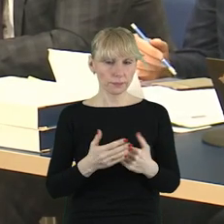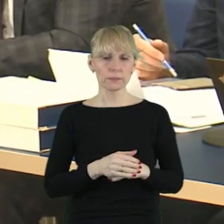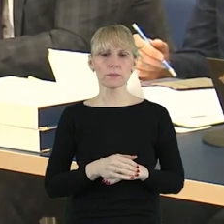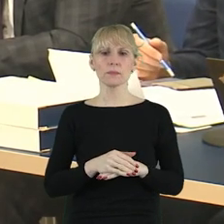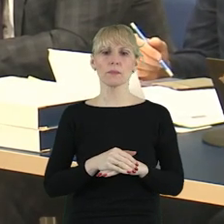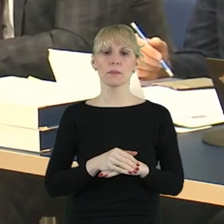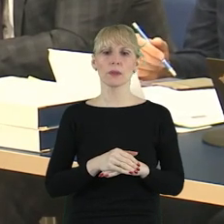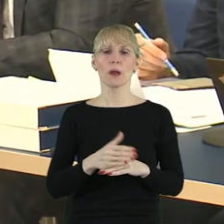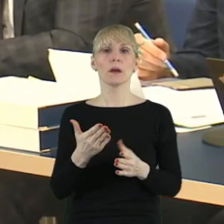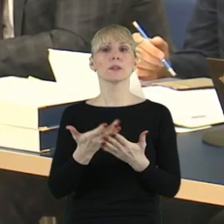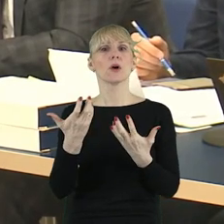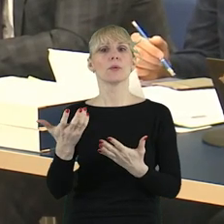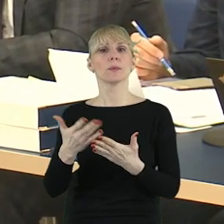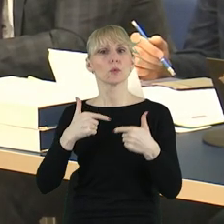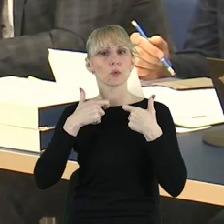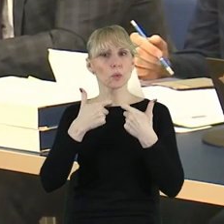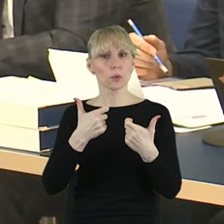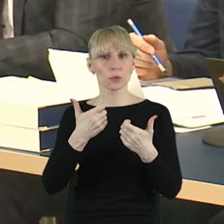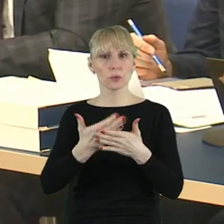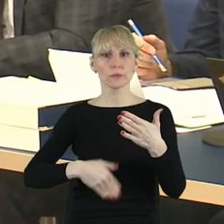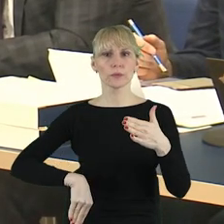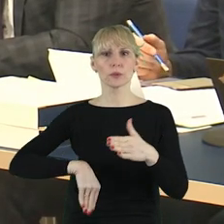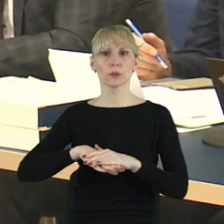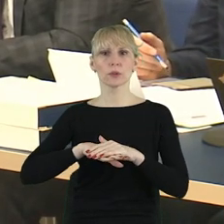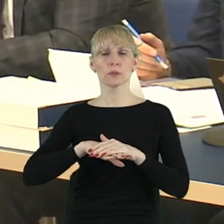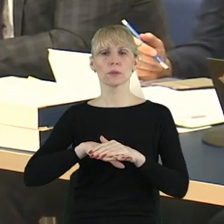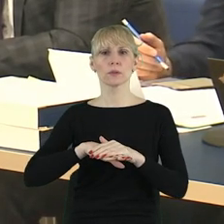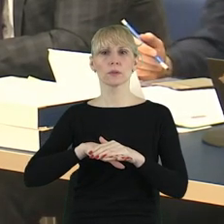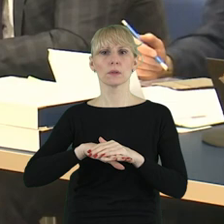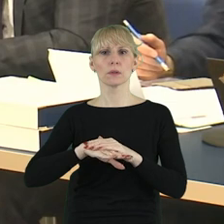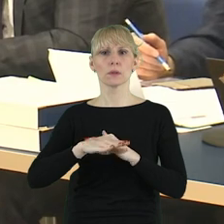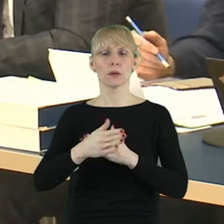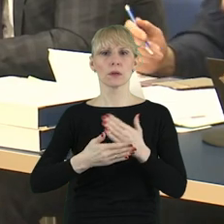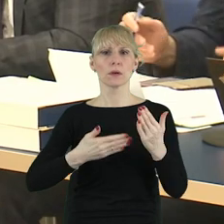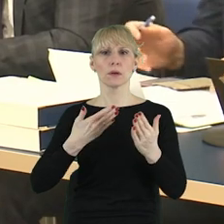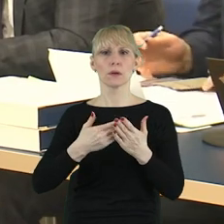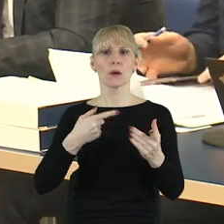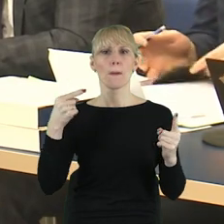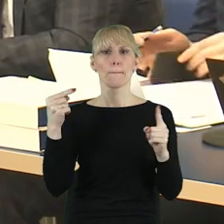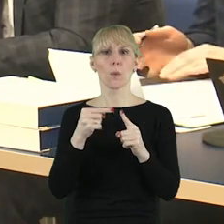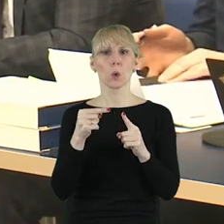aby w punkcie 3a, jak i w punkcie 4a